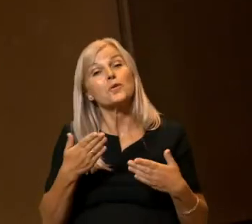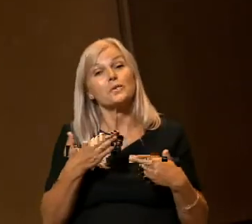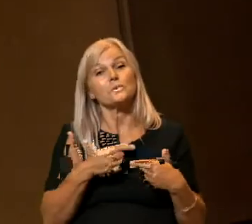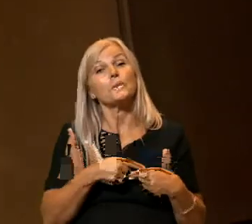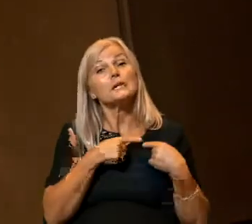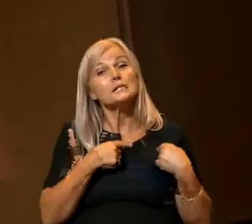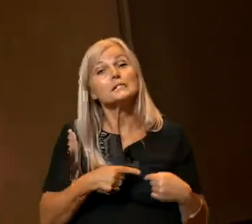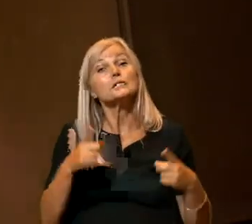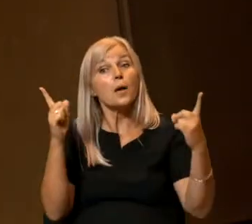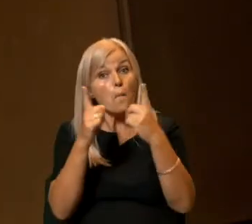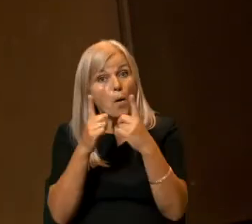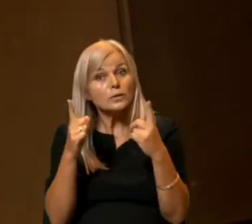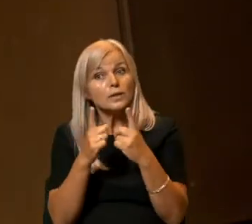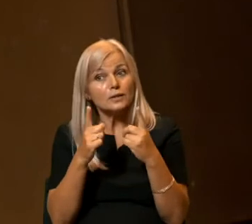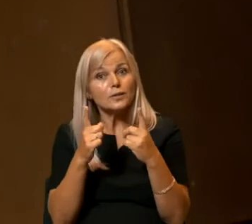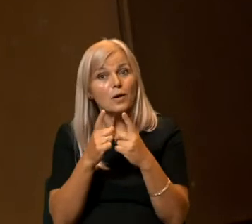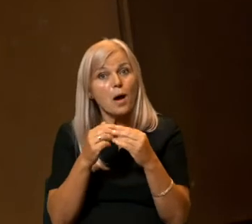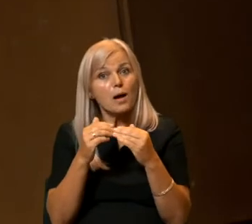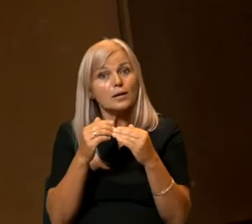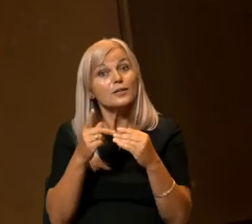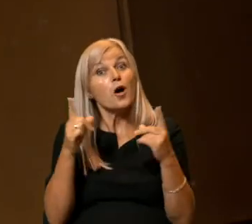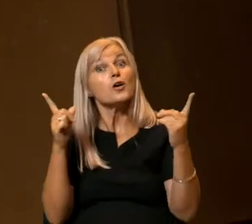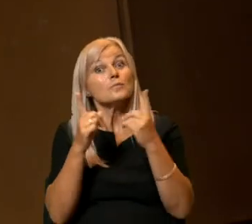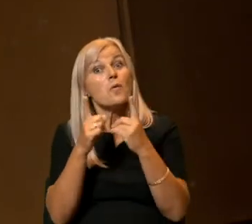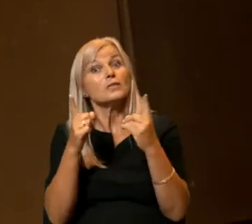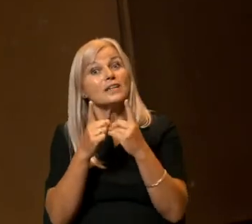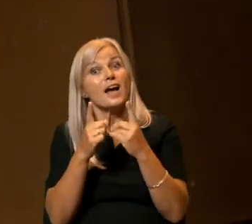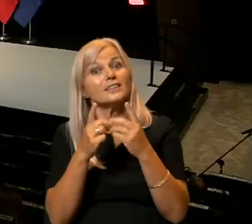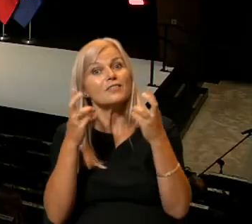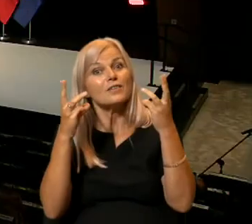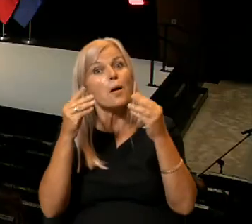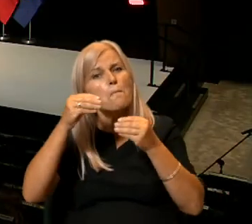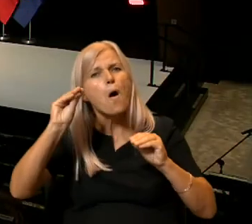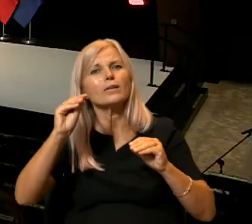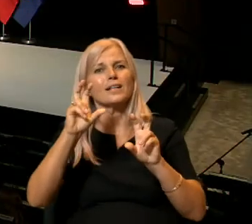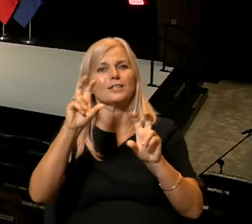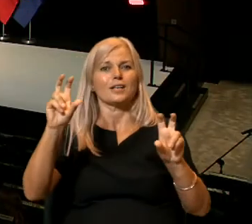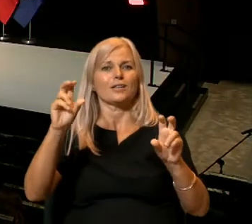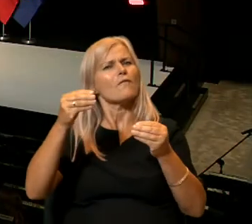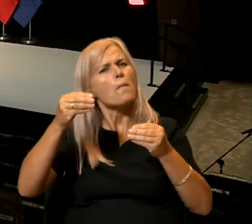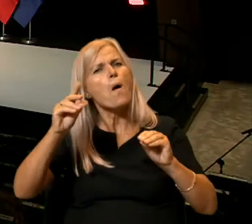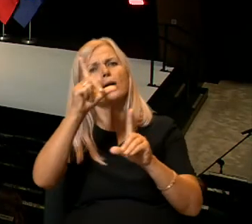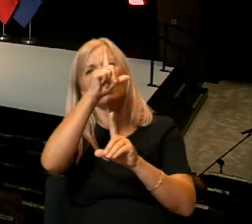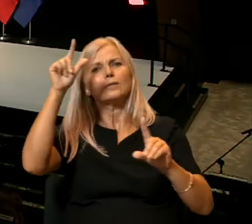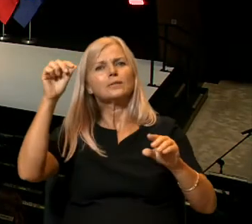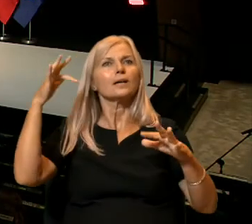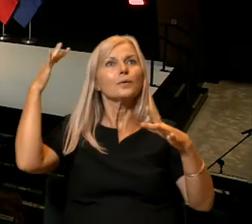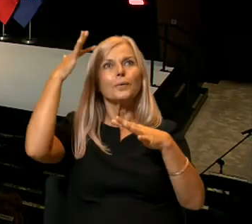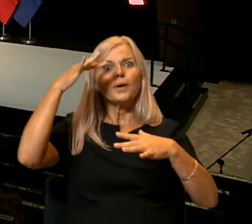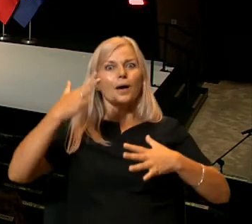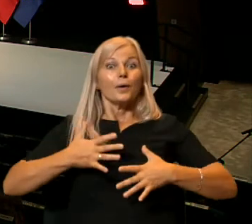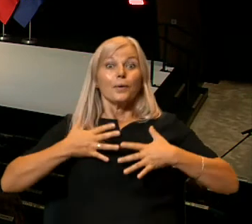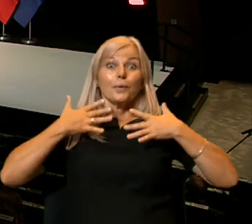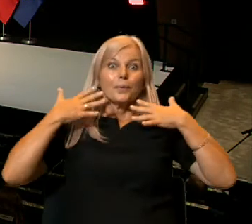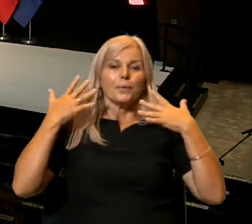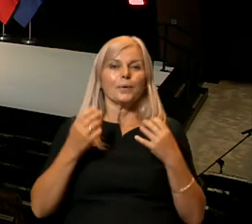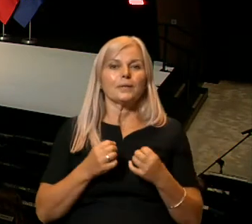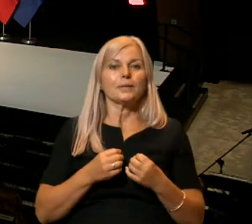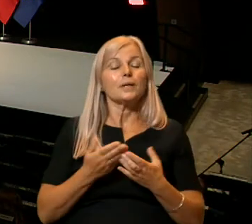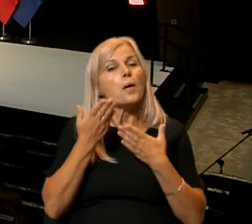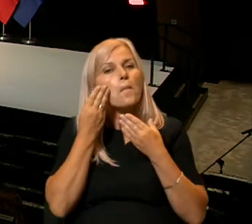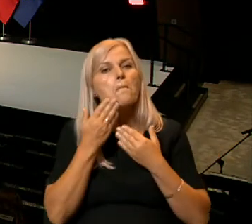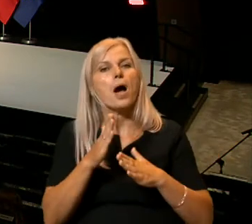za to spotkanie ponadczasowe i ponadludzkie w tym znaczeniu, metafizyczne wręcz. Bardzo serdecznie dziękuję